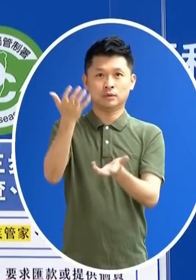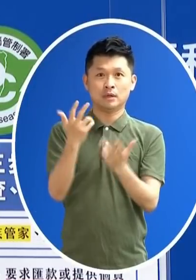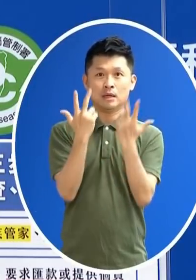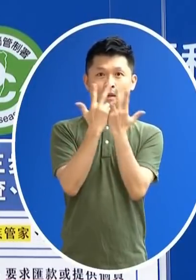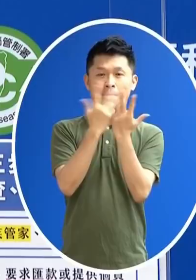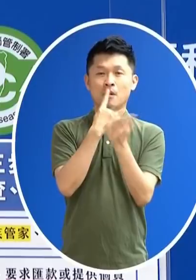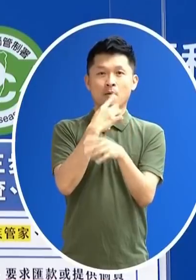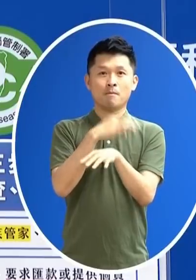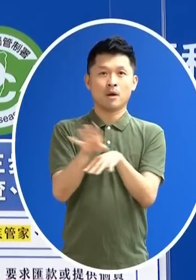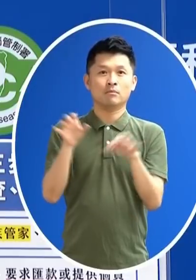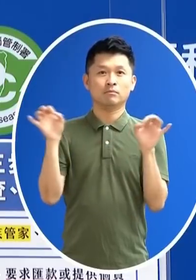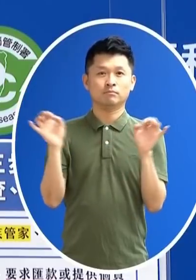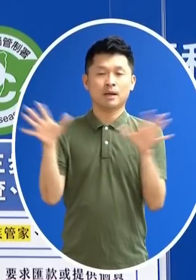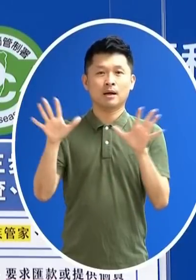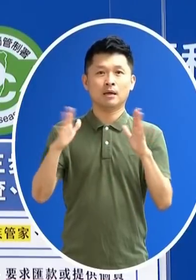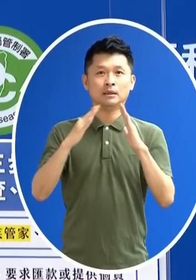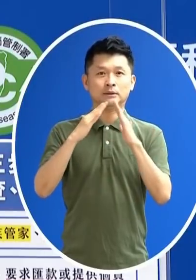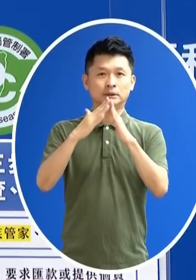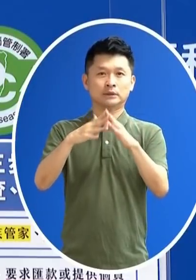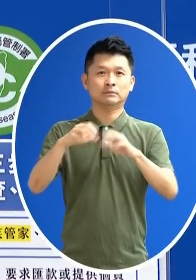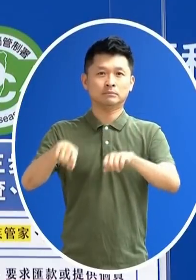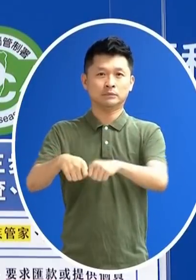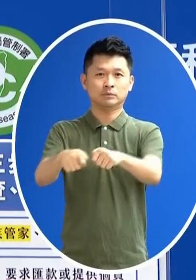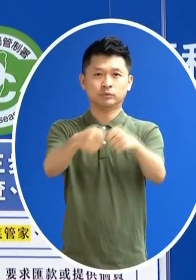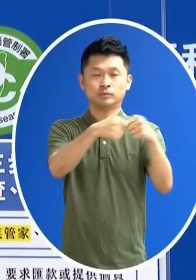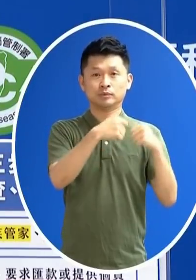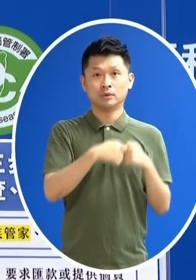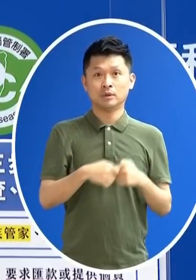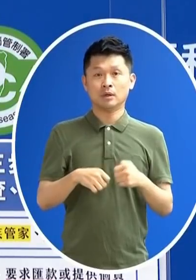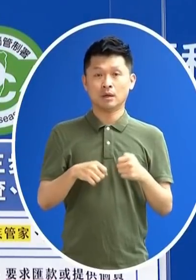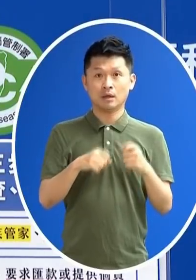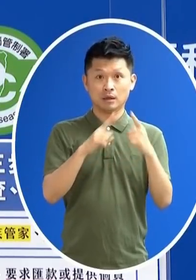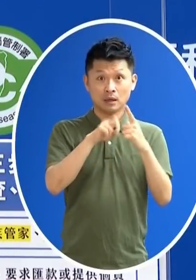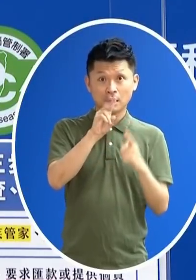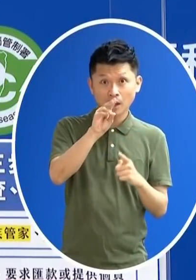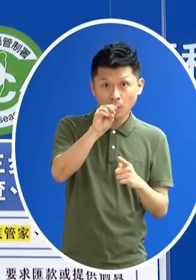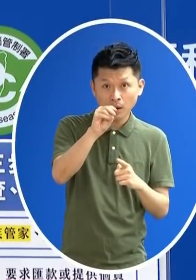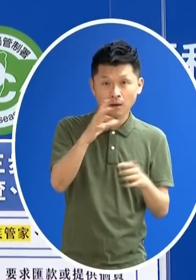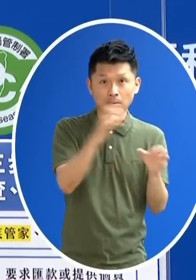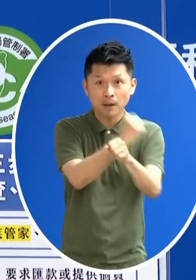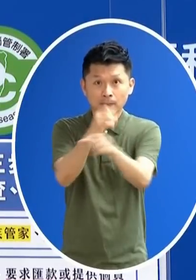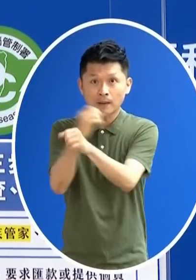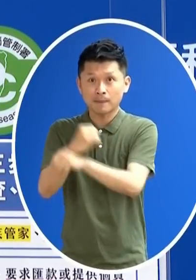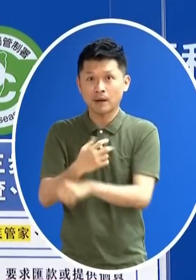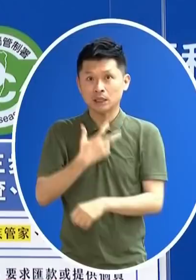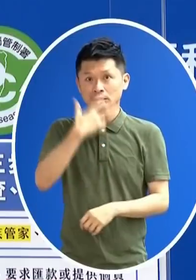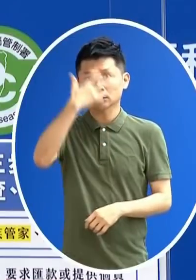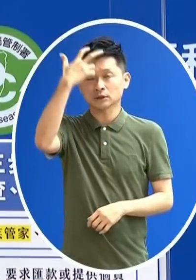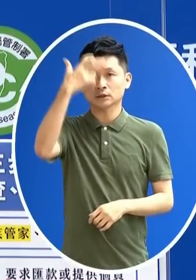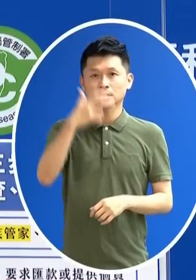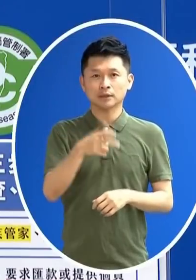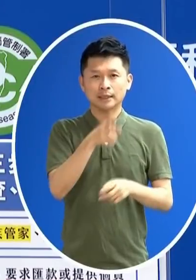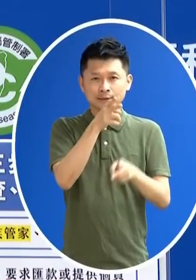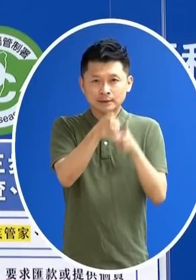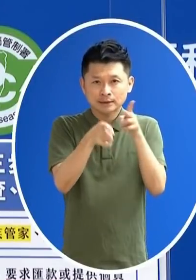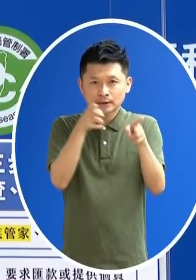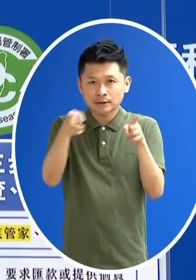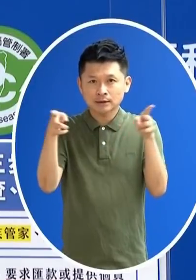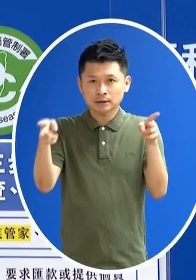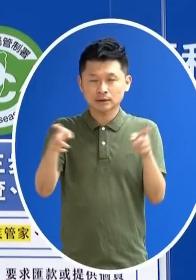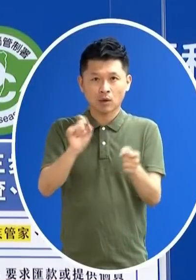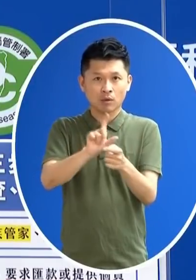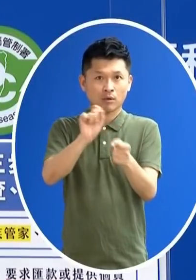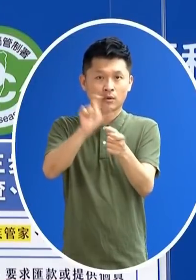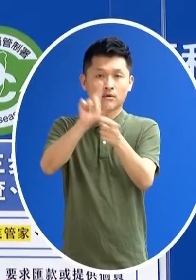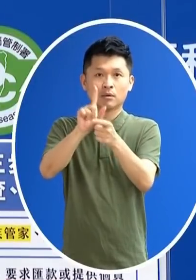那两万人文字的内容里面涵盖两万人已经离奇失踪等等。那这些的用词我们现在也